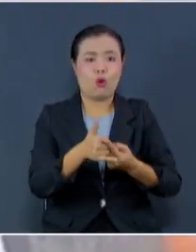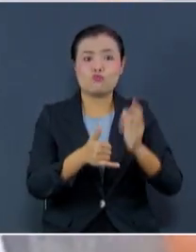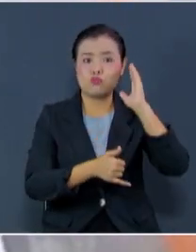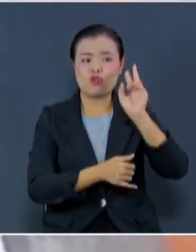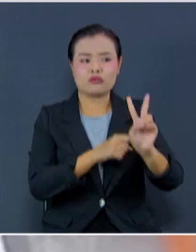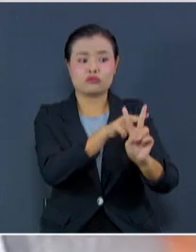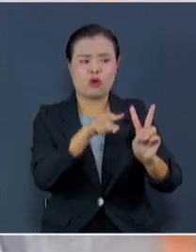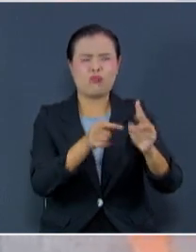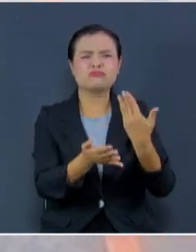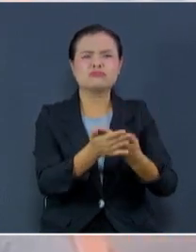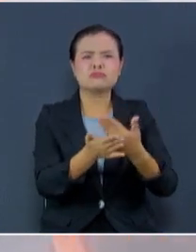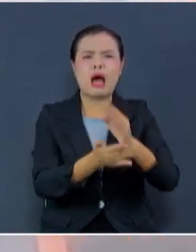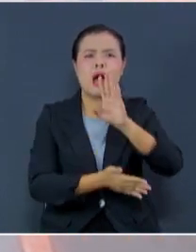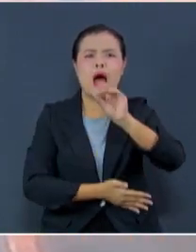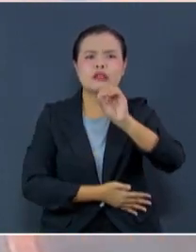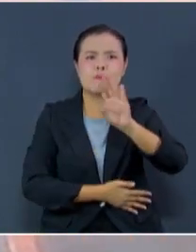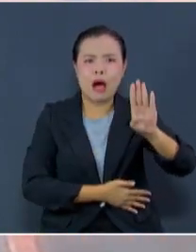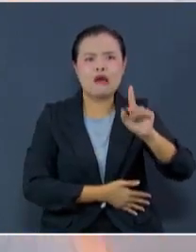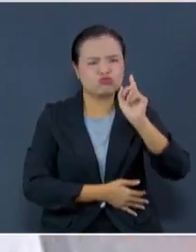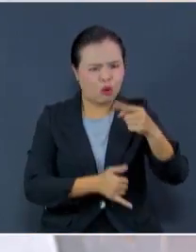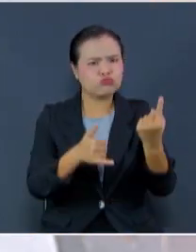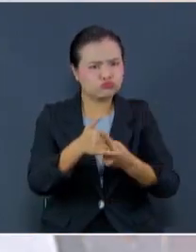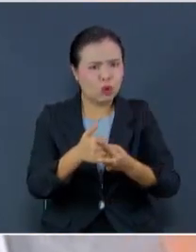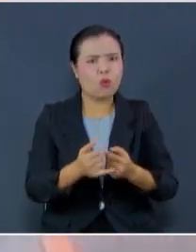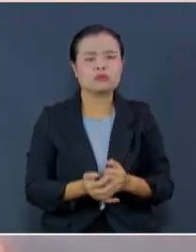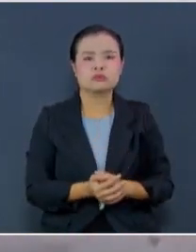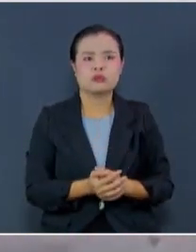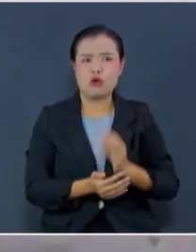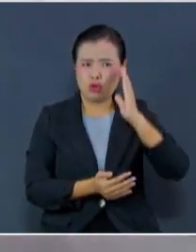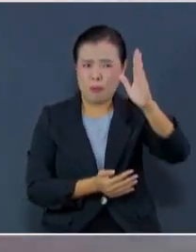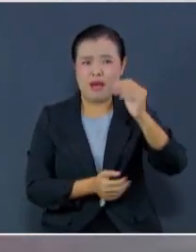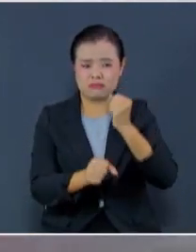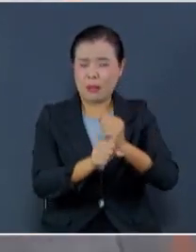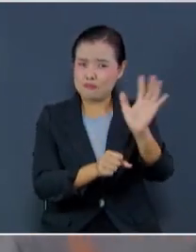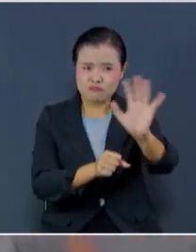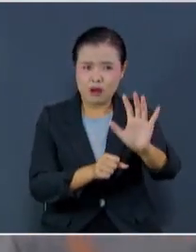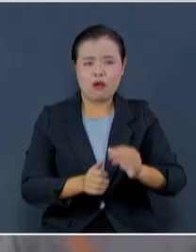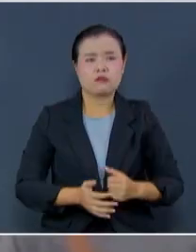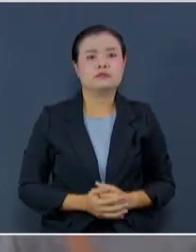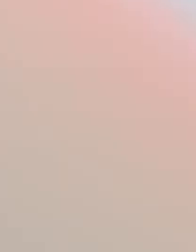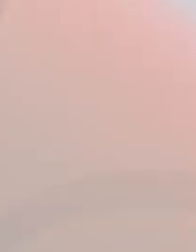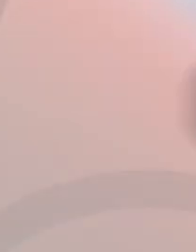คนนี้มูลค่าไม่เยอะครับแต่เขาบอกว่าต้องดำเนินคดีเพื่อไม่ให้ไปก่อเหตุอีกนะครับ ค่ะ